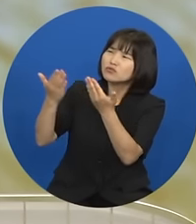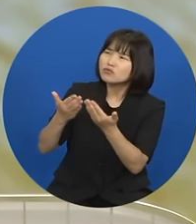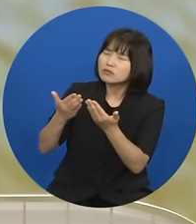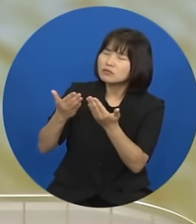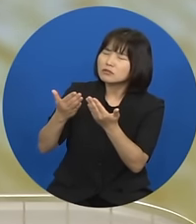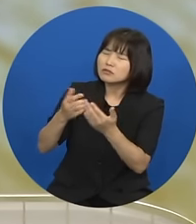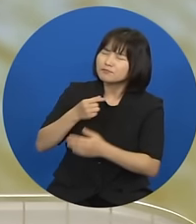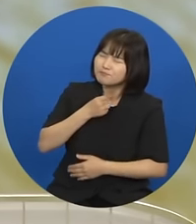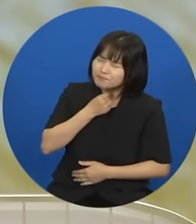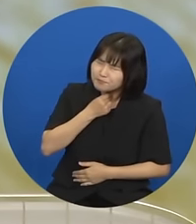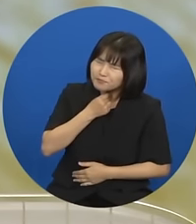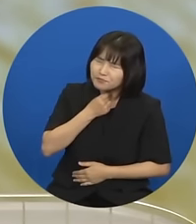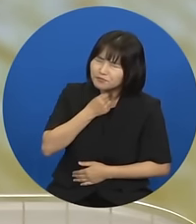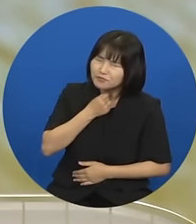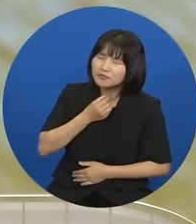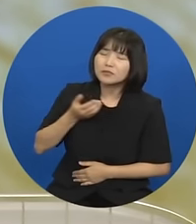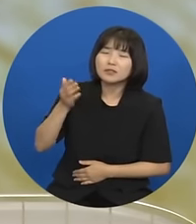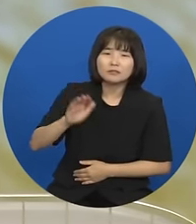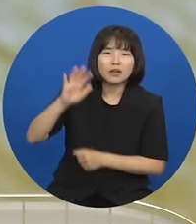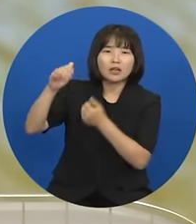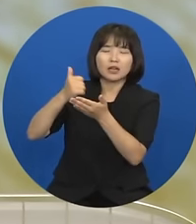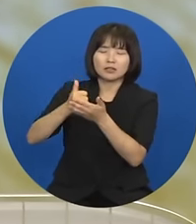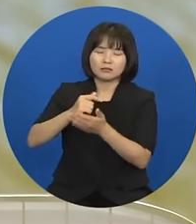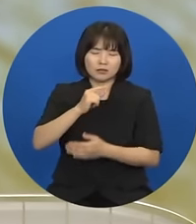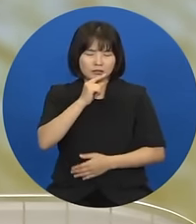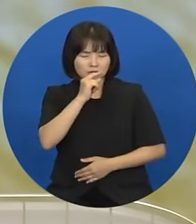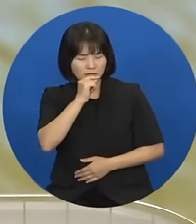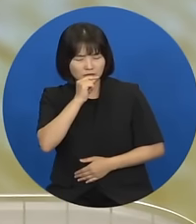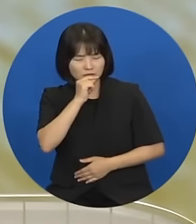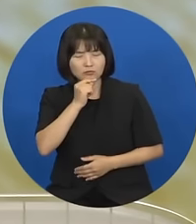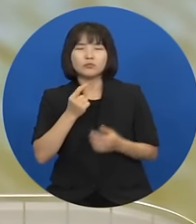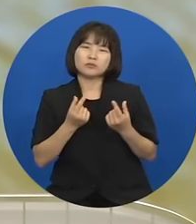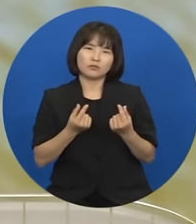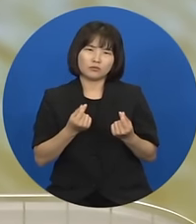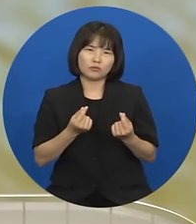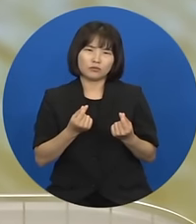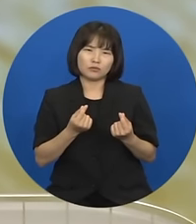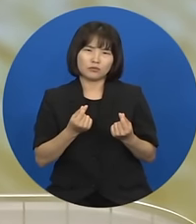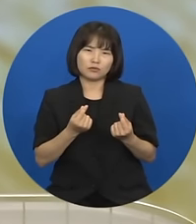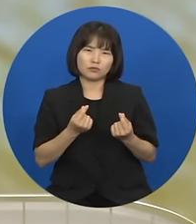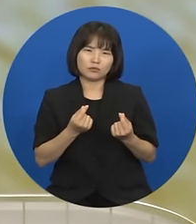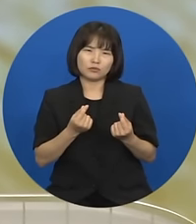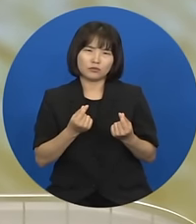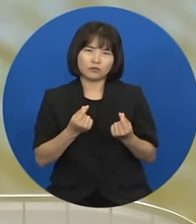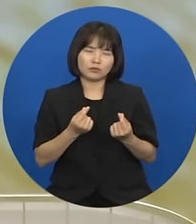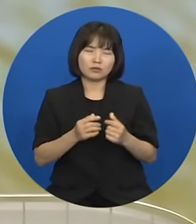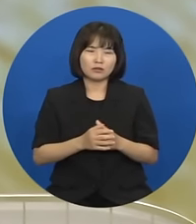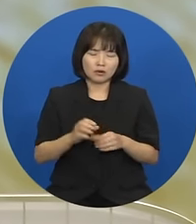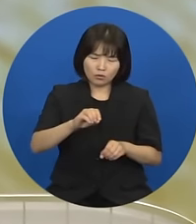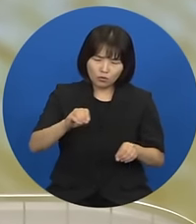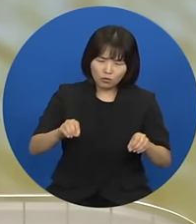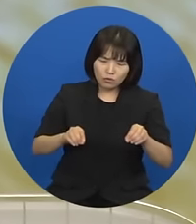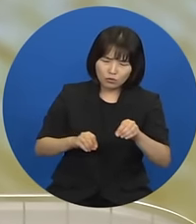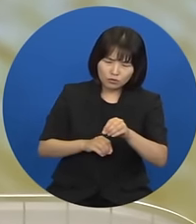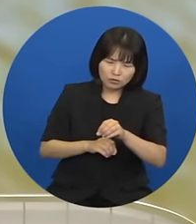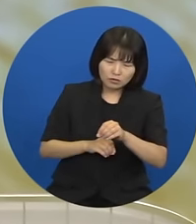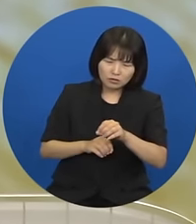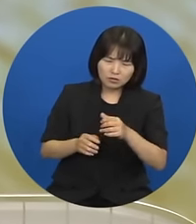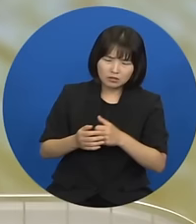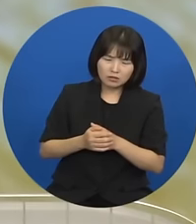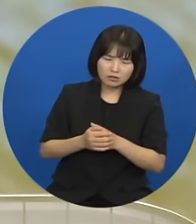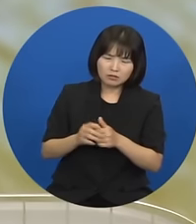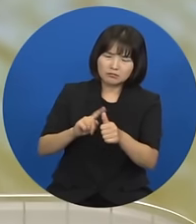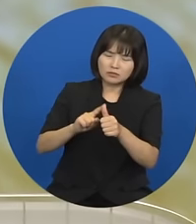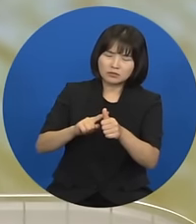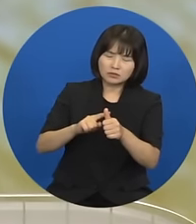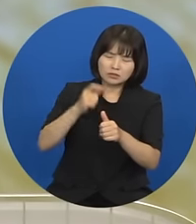갈망하고 있는데 하나님은 침묵하고 계시는 것 같고 오히려 깊은 슬픔에 그를 잠기게